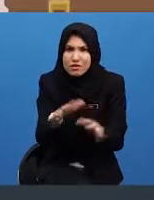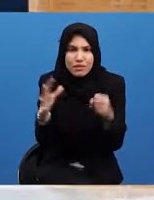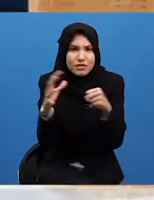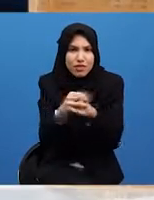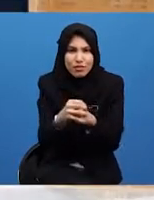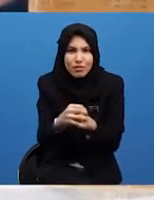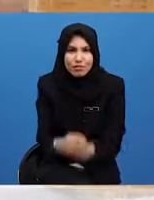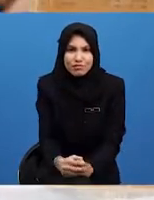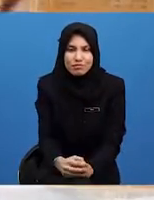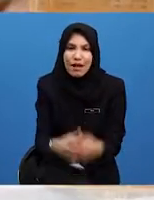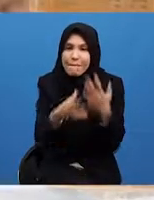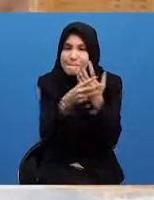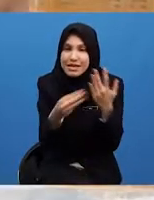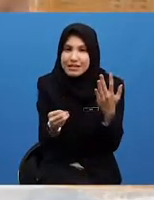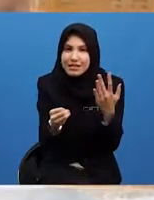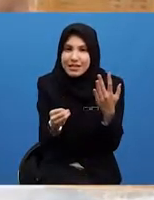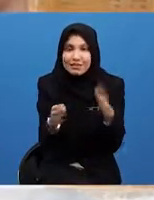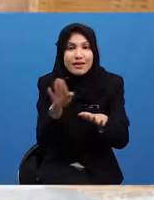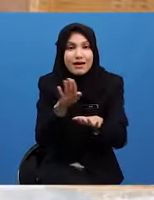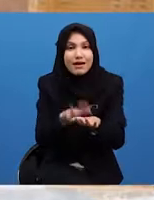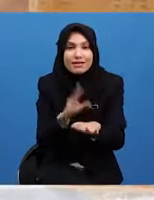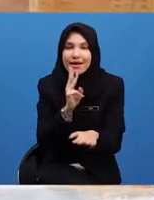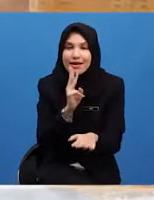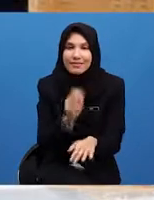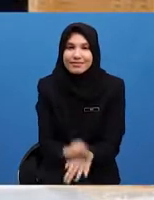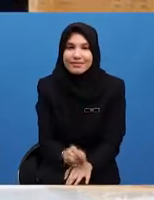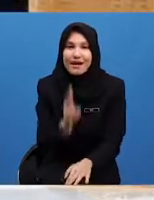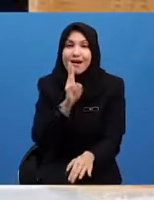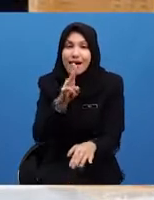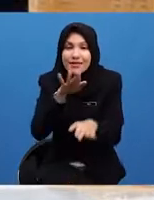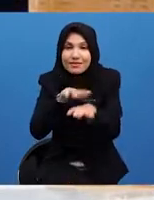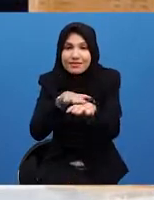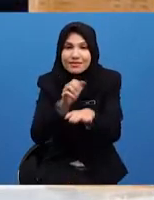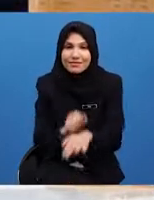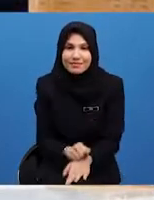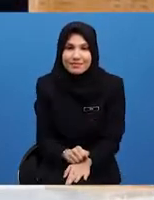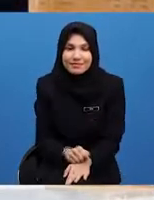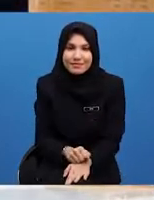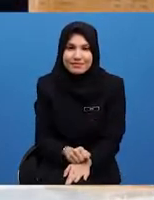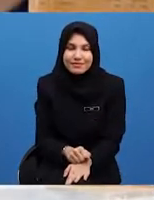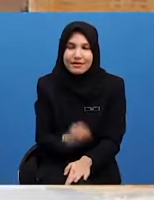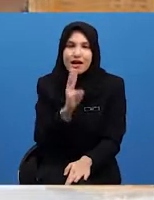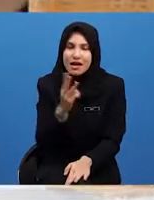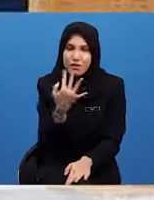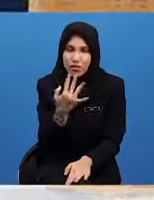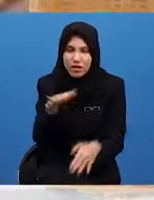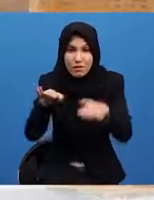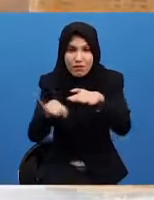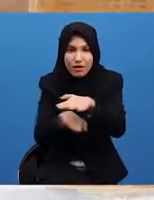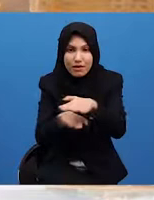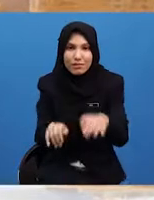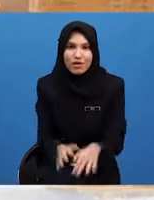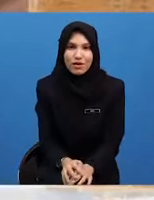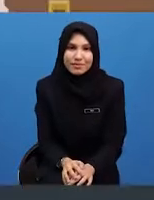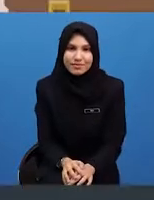bercampur dan minyak berada di bahagian atas, manakala air berwarna pula di bahagian